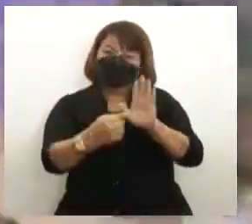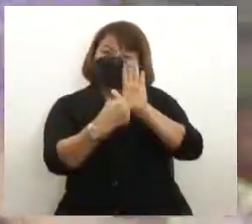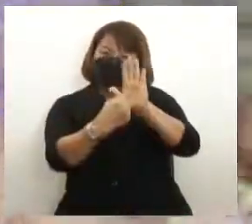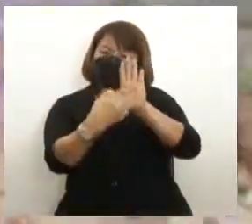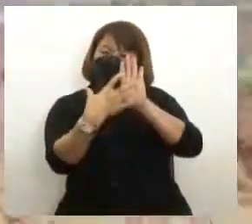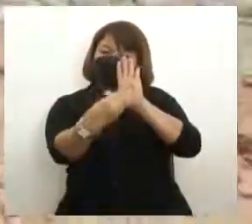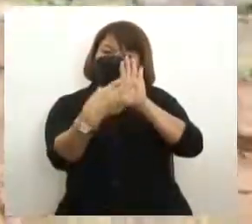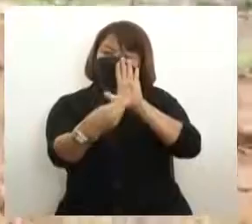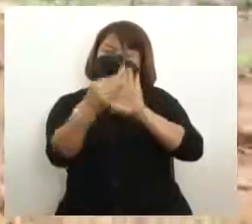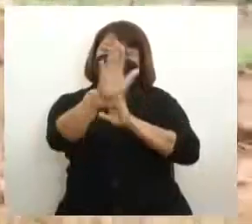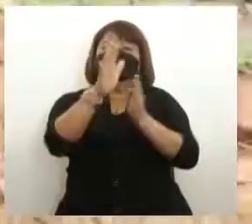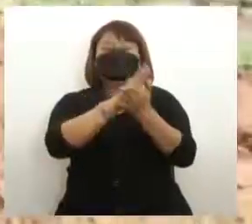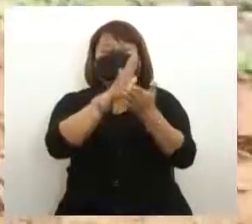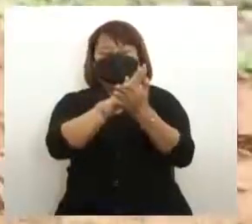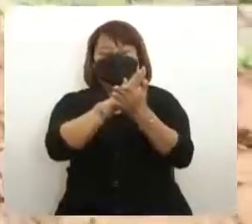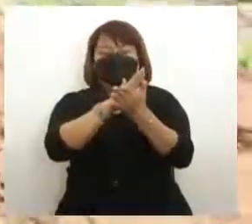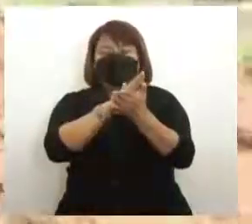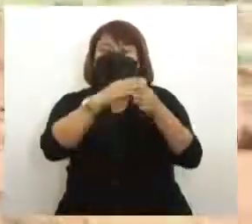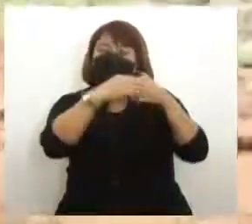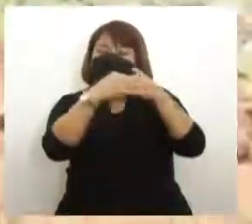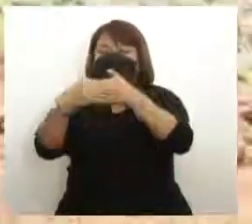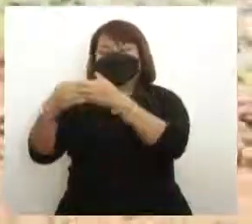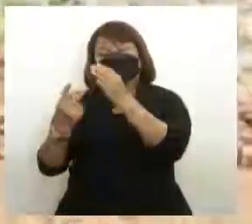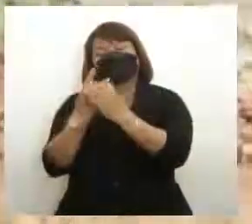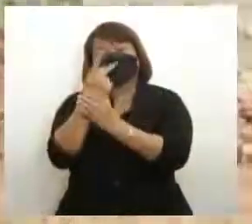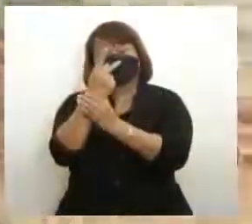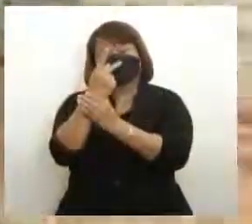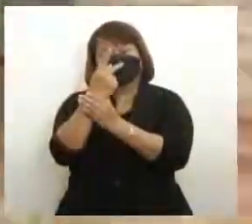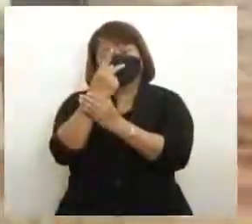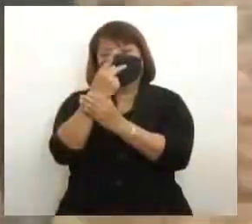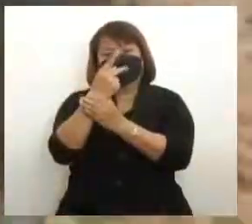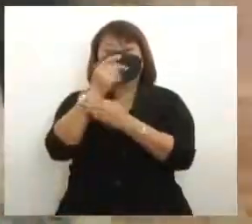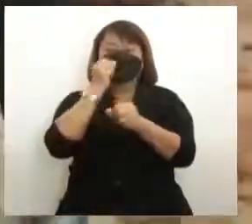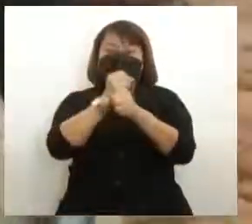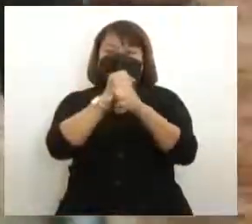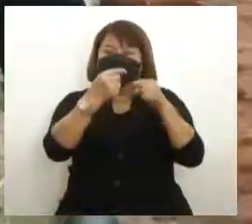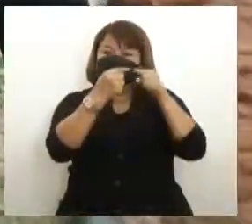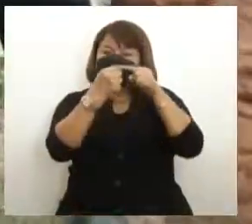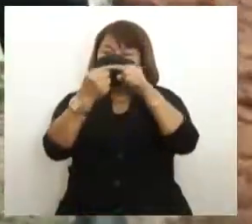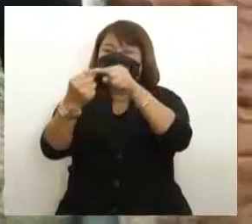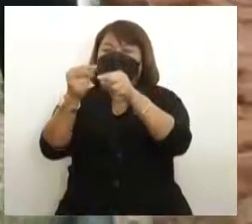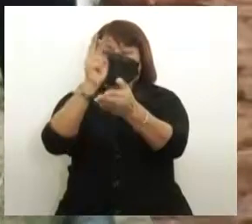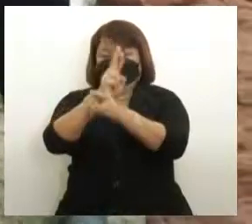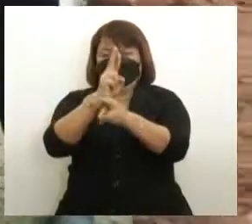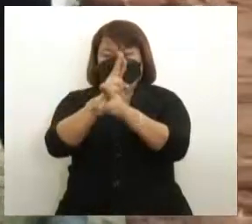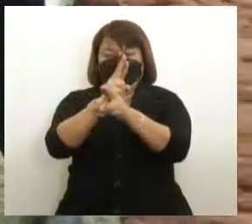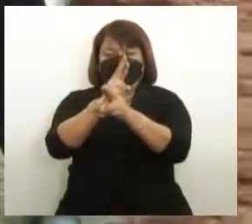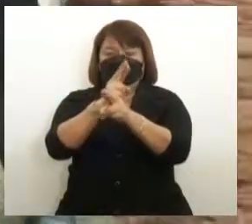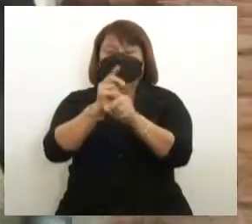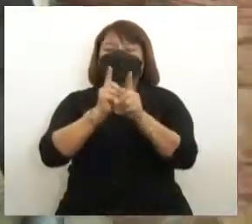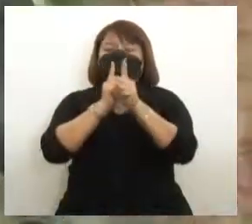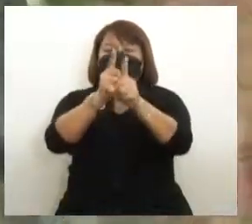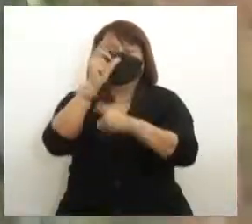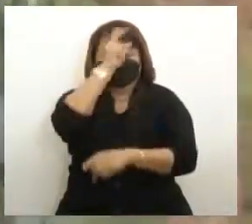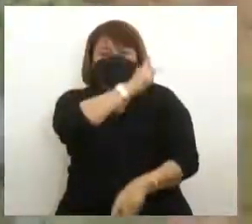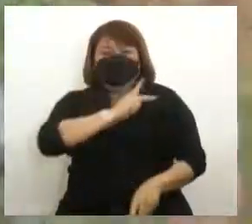ดได้นำหลักอารยะเกษตรสืบสานรักษาต่อยอดตามแนวพระราชดำริเศรษฐกิจพอ